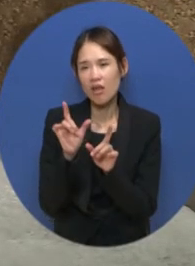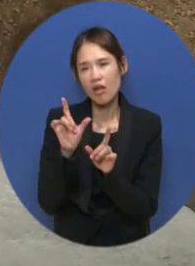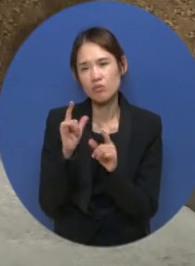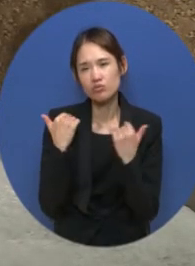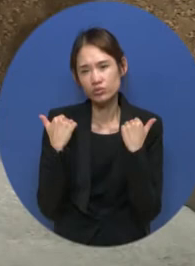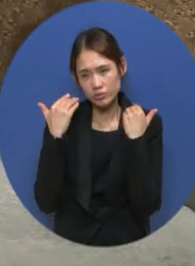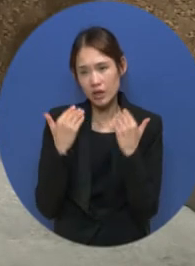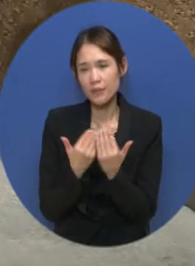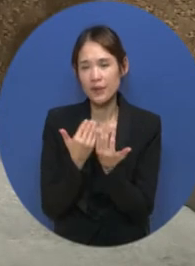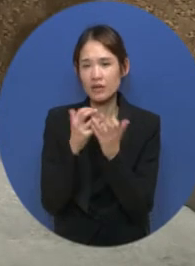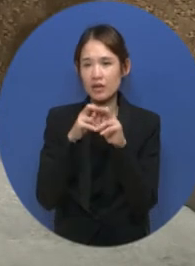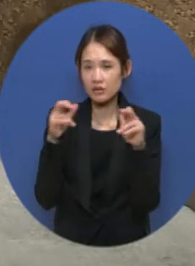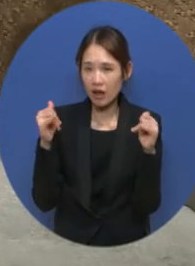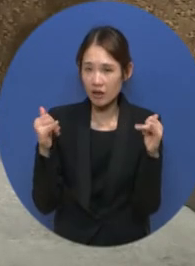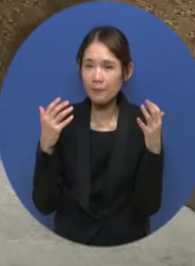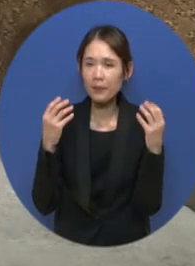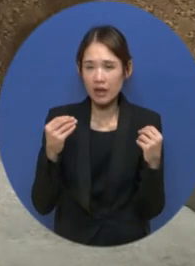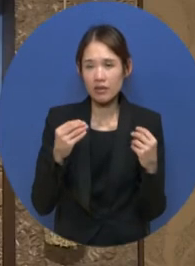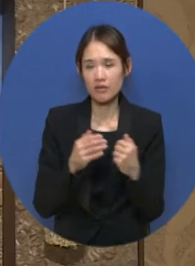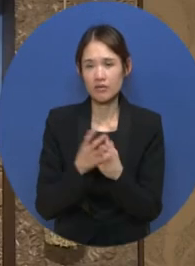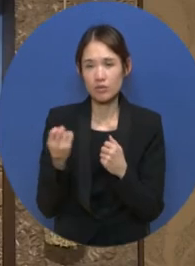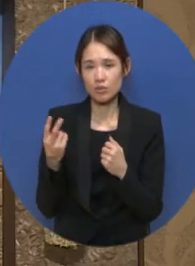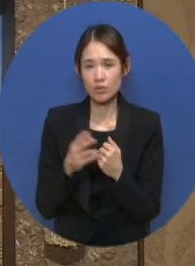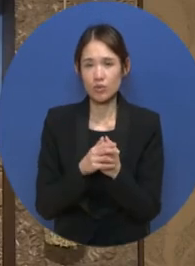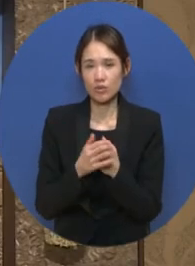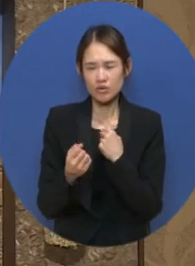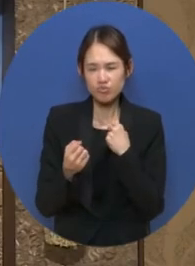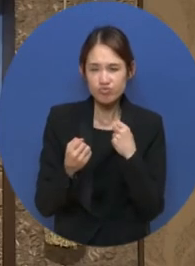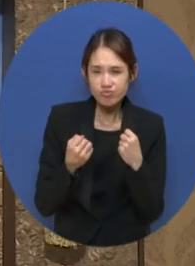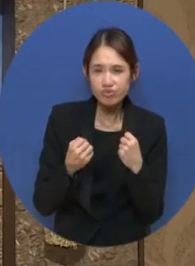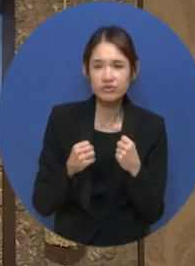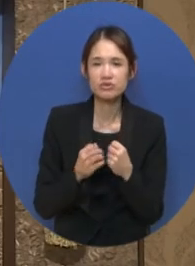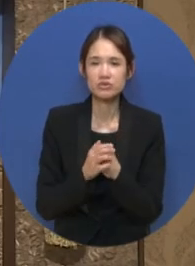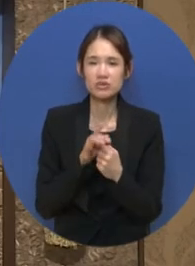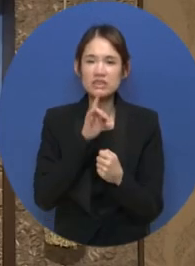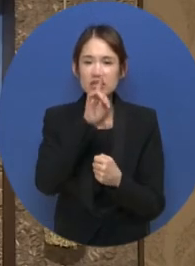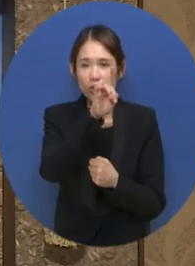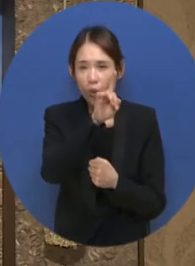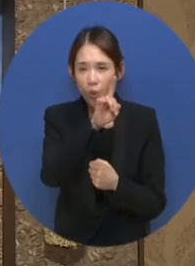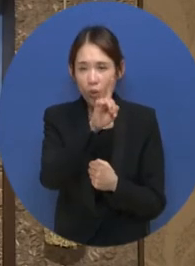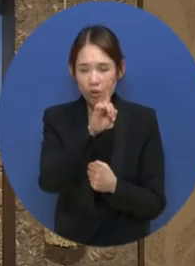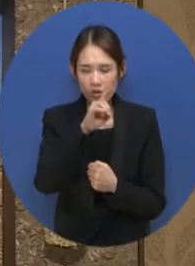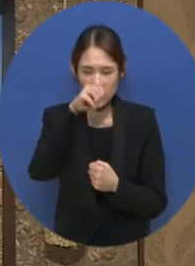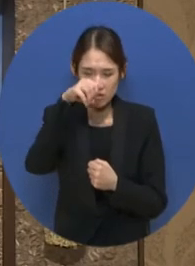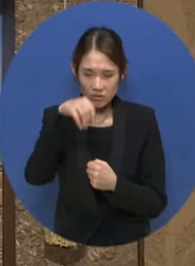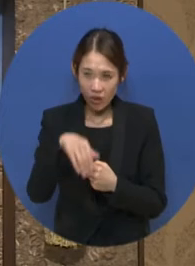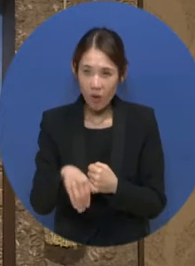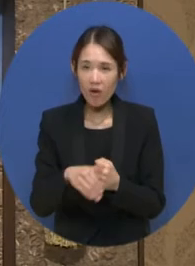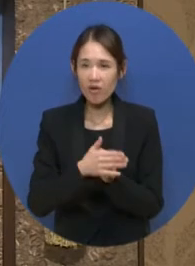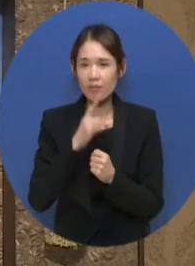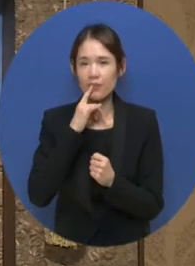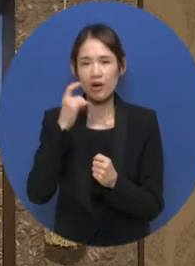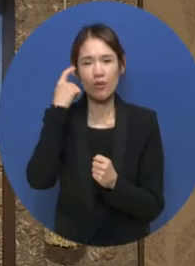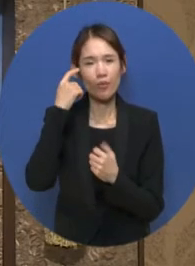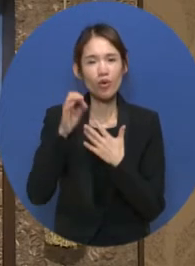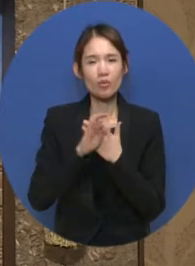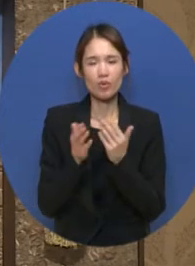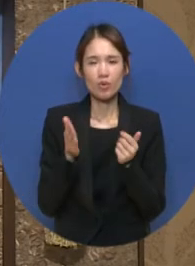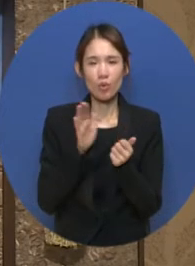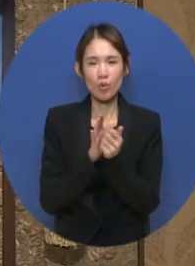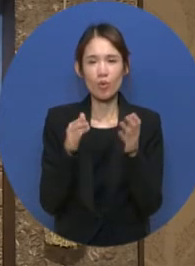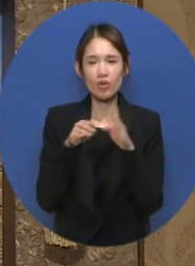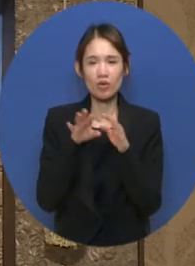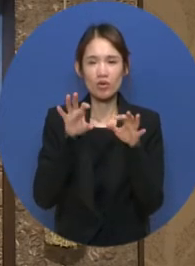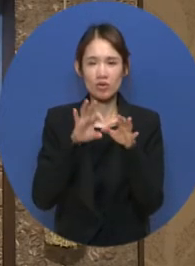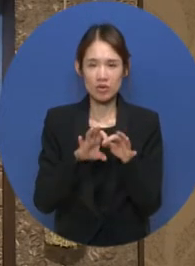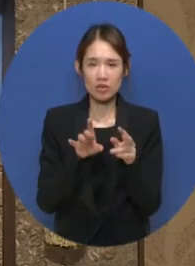장님 드리고요 예 이제 그럼에도 불구하고 당시 신고 유리 낫다라고 하는 거는 이 오노 기간에 대해서